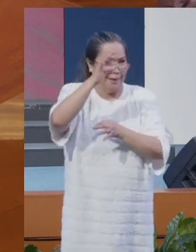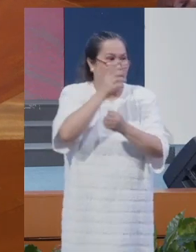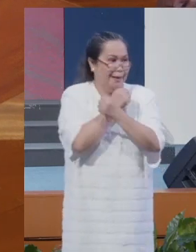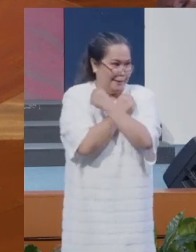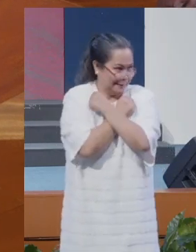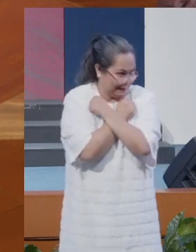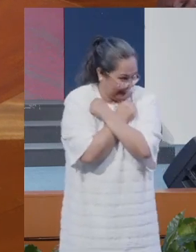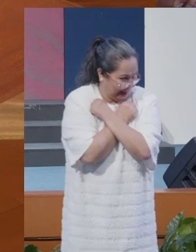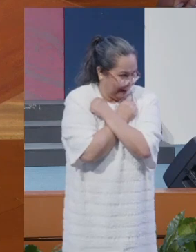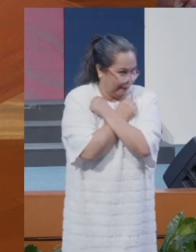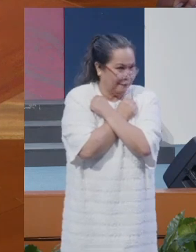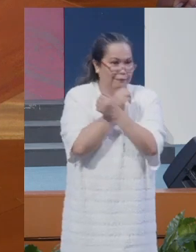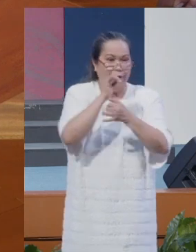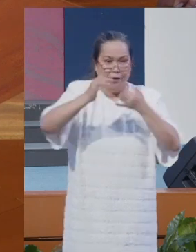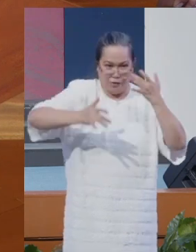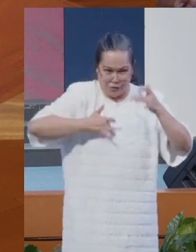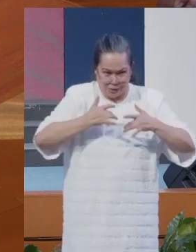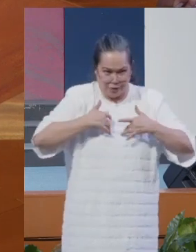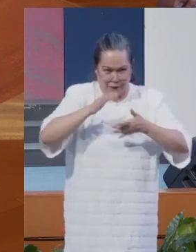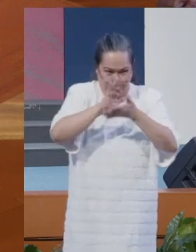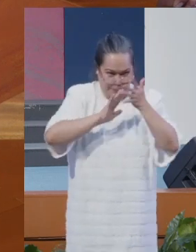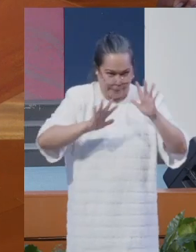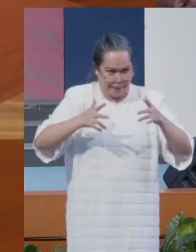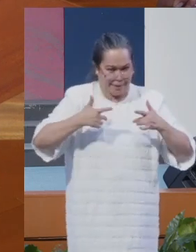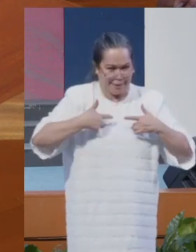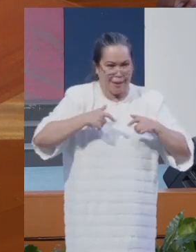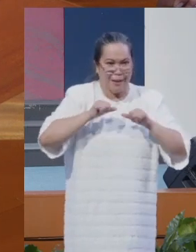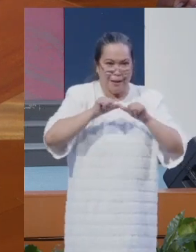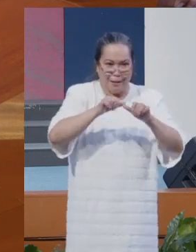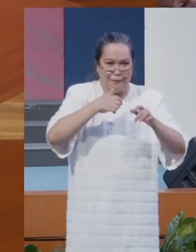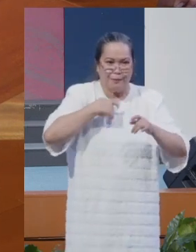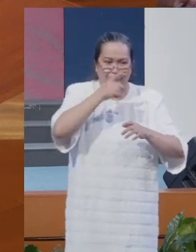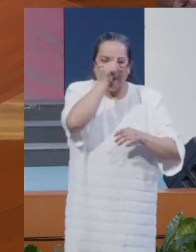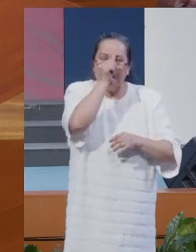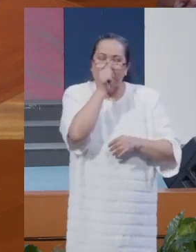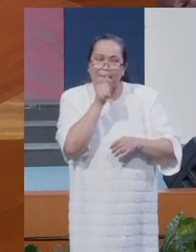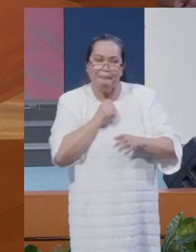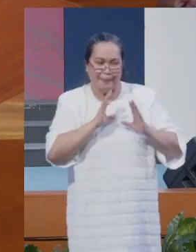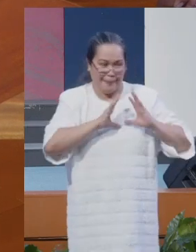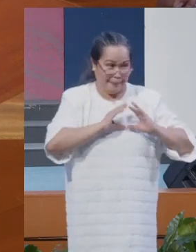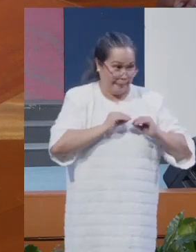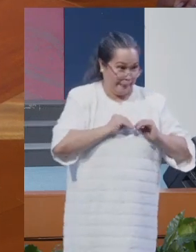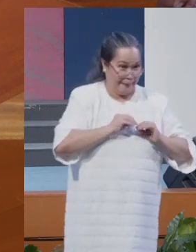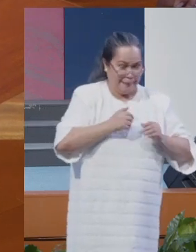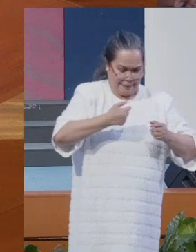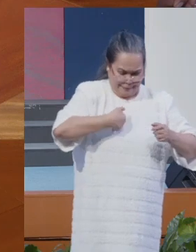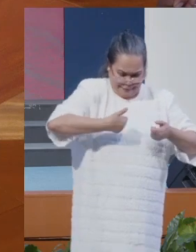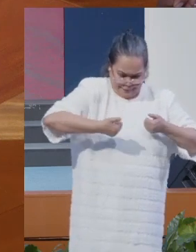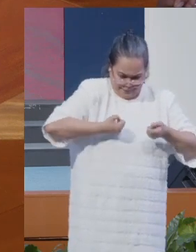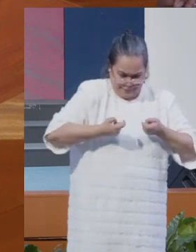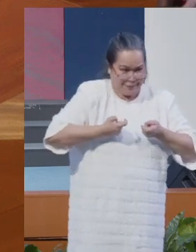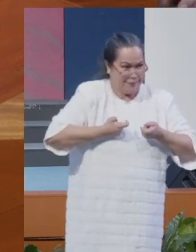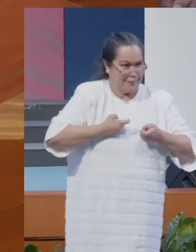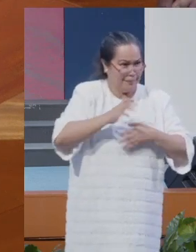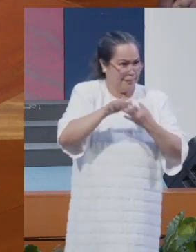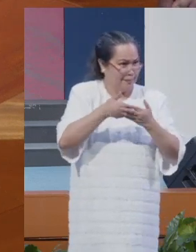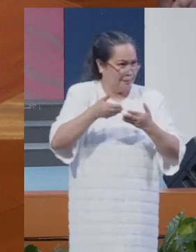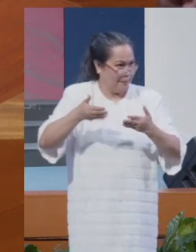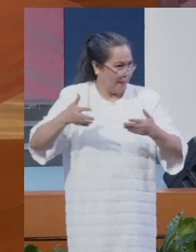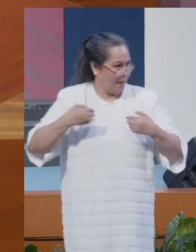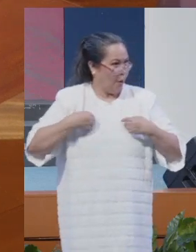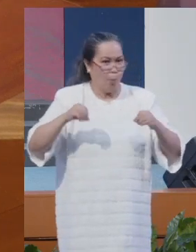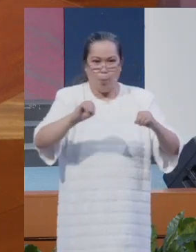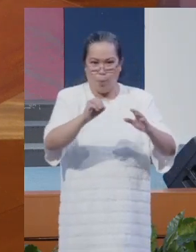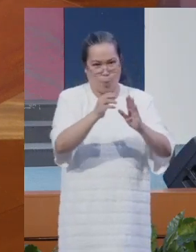love, joy, peace, patience, kindness, goodness, faithfulness, gentleness, self-control. Against such things there is no